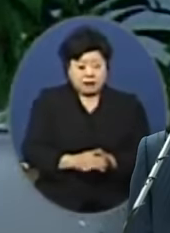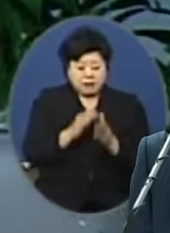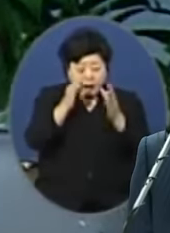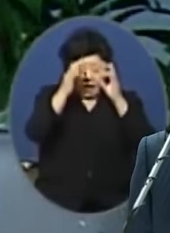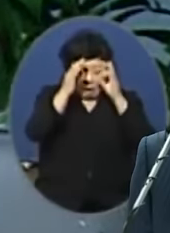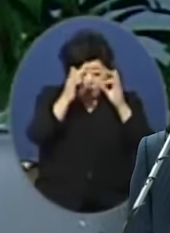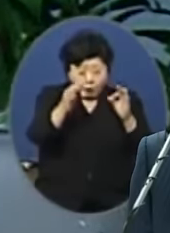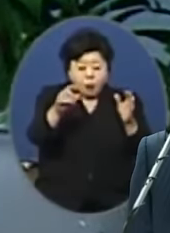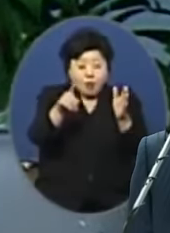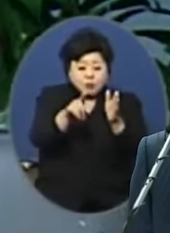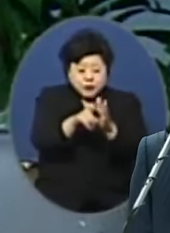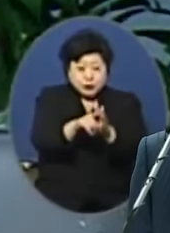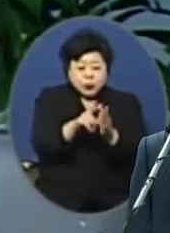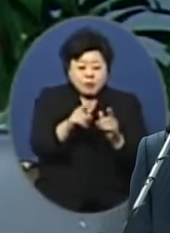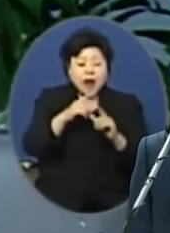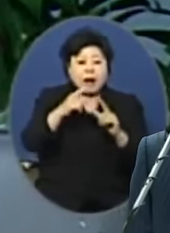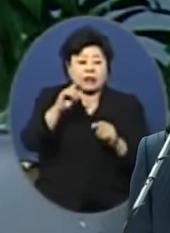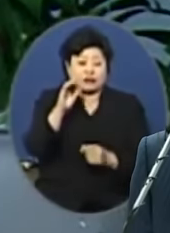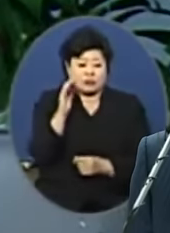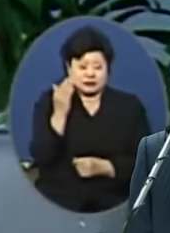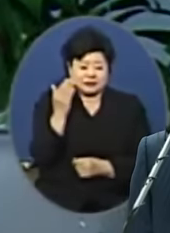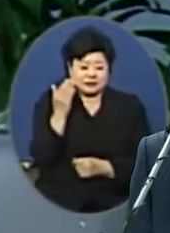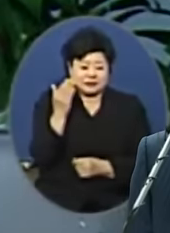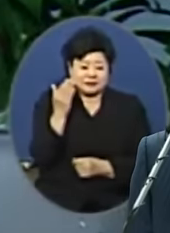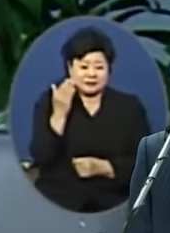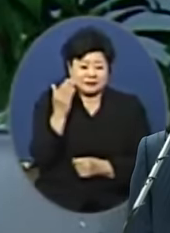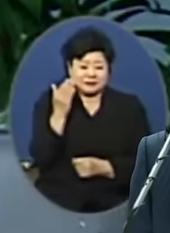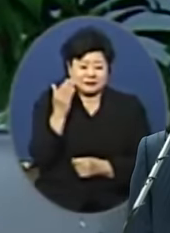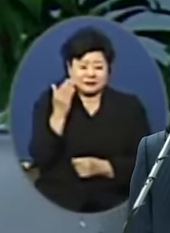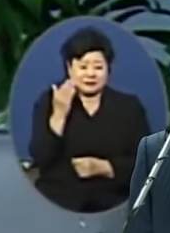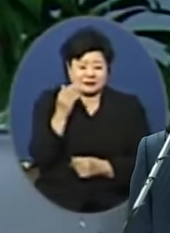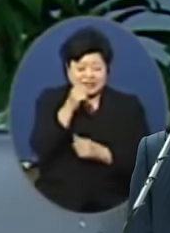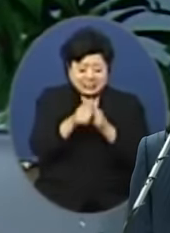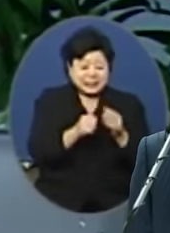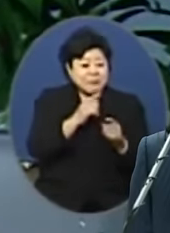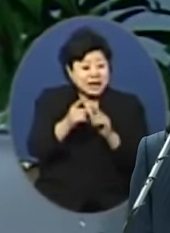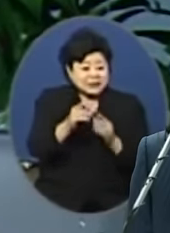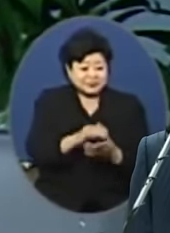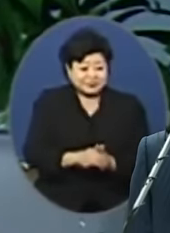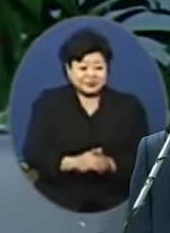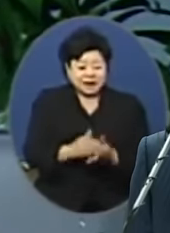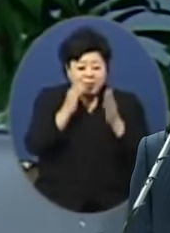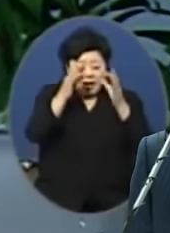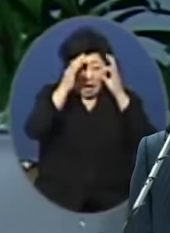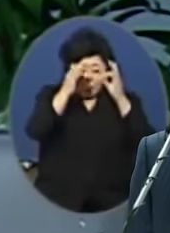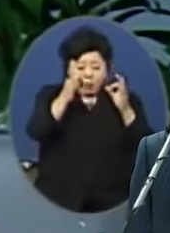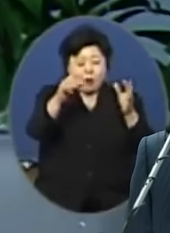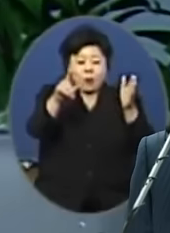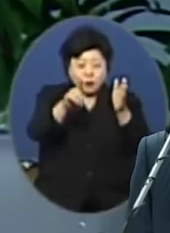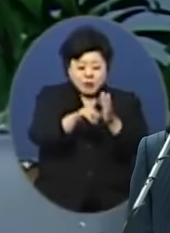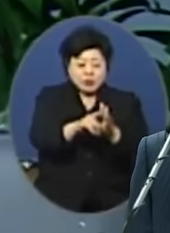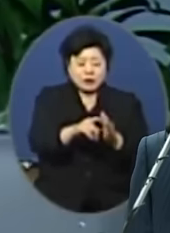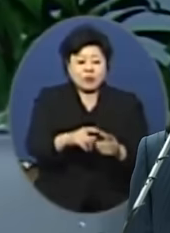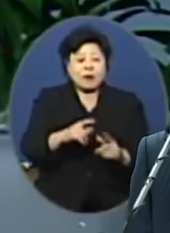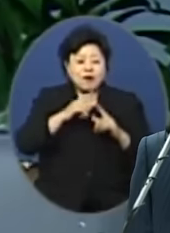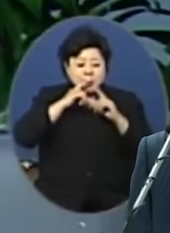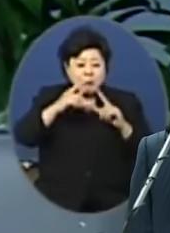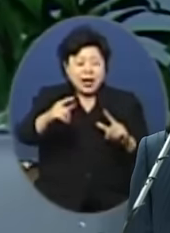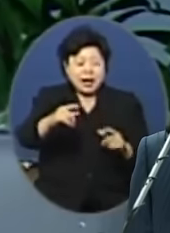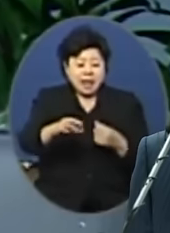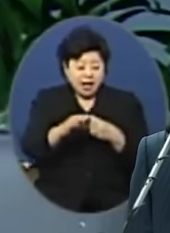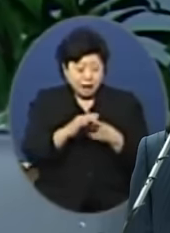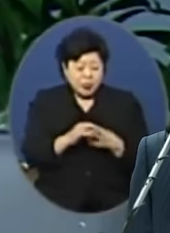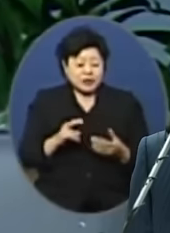바라보고 믿고 말한 것이 되는 것입니다. 우리 하나님 말씀을 바라보고 믿고